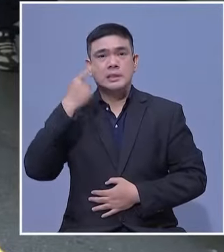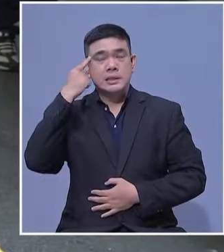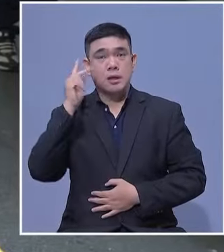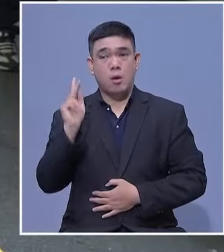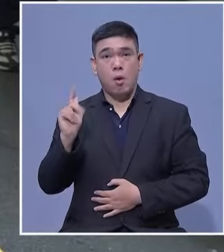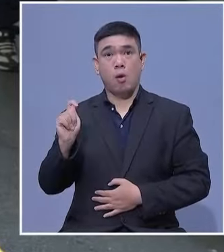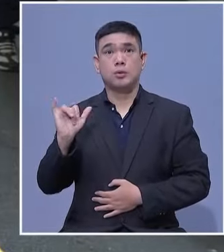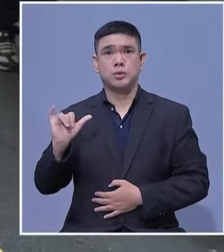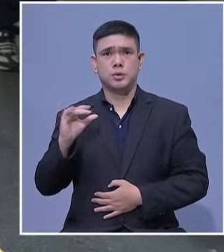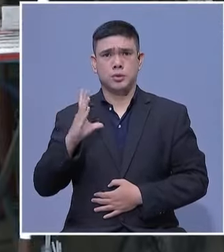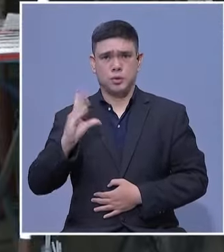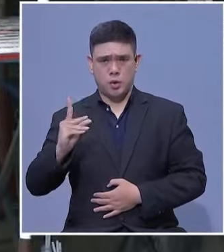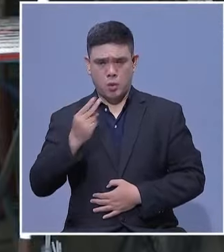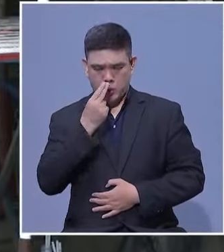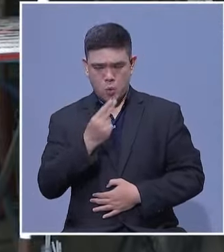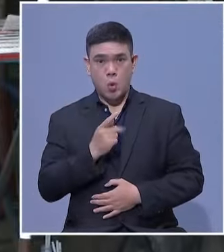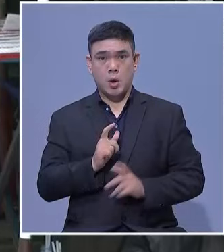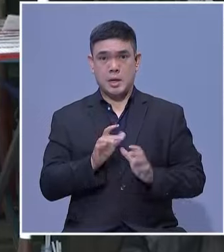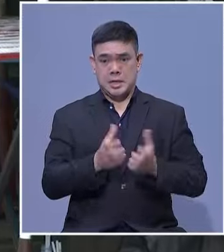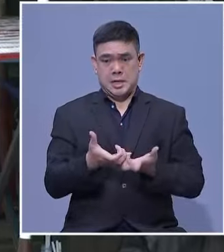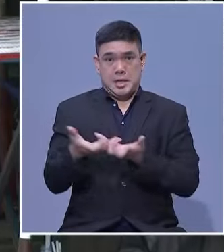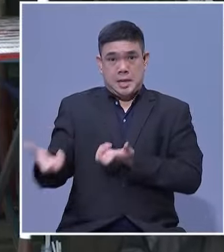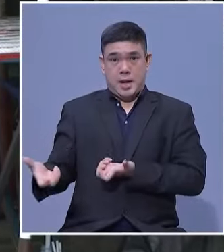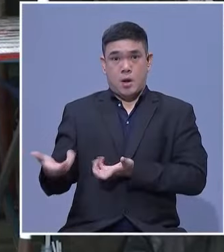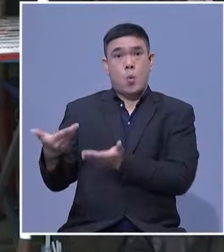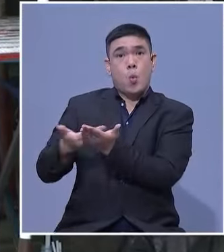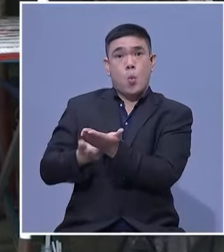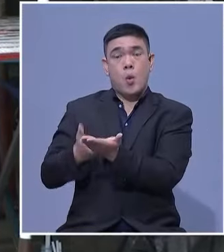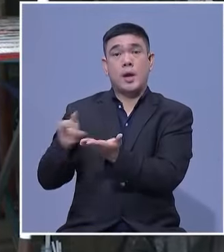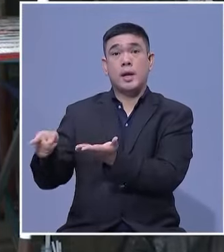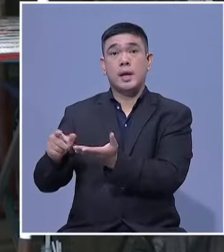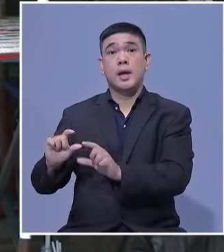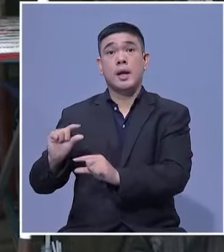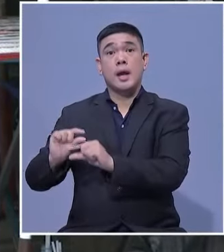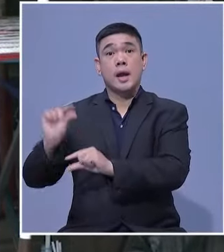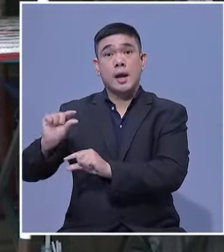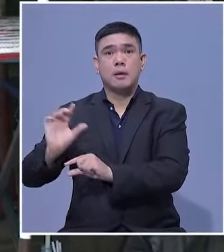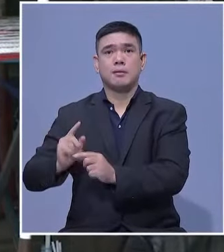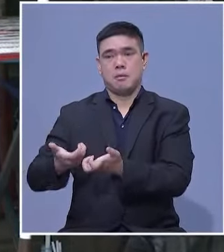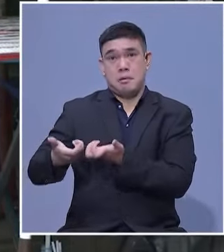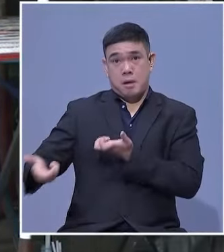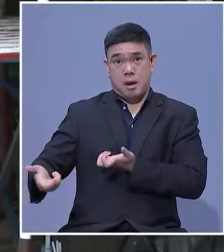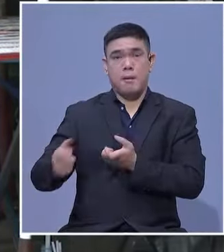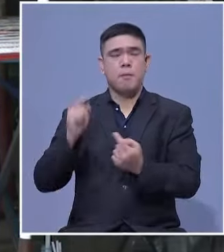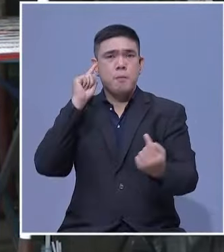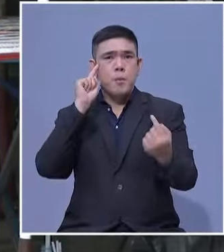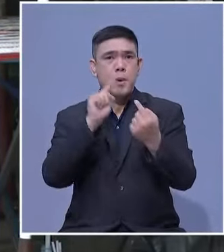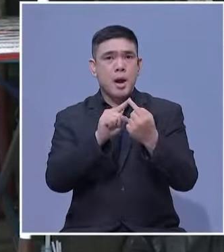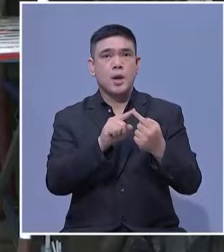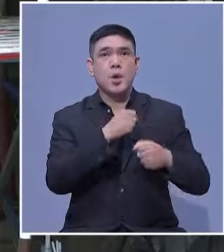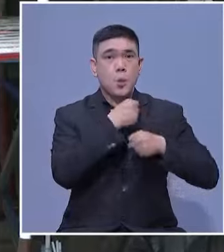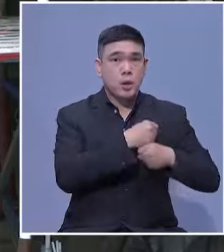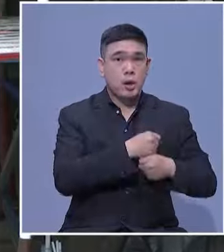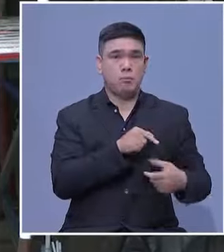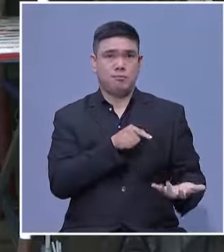กอชออกเองแยกมาจากสลากกินแบ่งรัฐบาลแล้วก็บอกว่าทางกอชตั้งเป้าจากการออกหวยเกษียณนะ